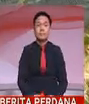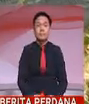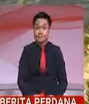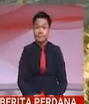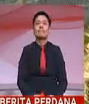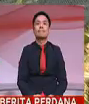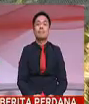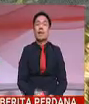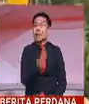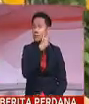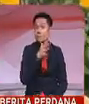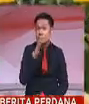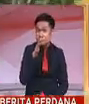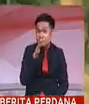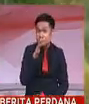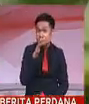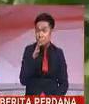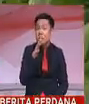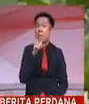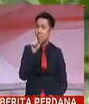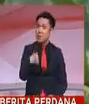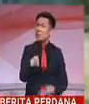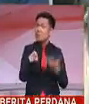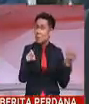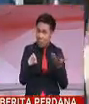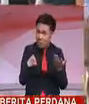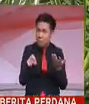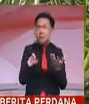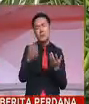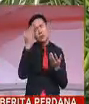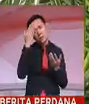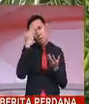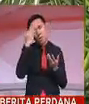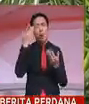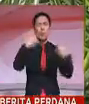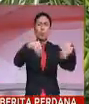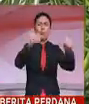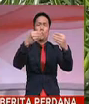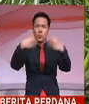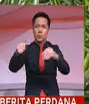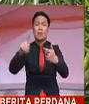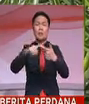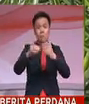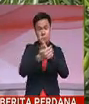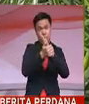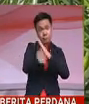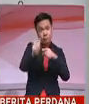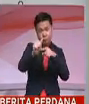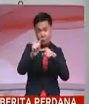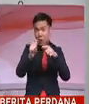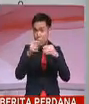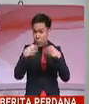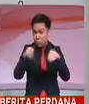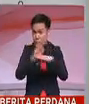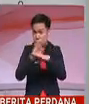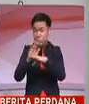utama, usahawan tani masa perlu menguasai ilmu pemasaran dan latihan pertanian supaya usaha mereka